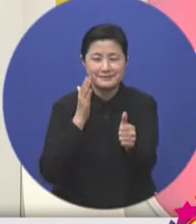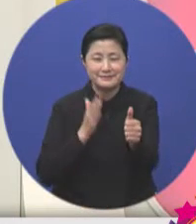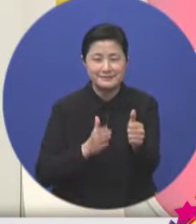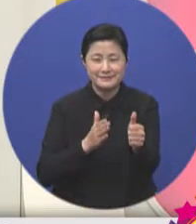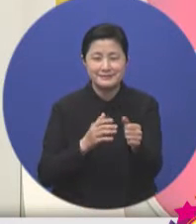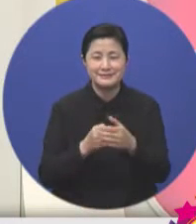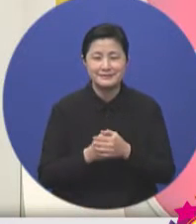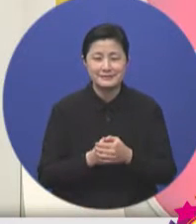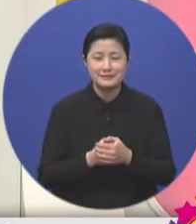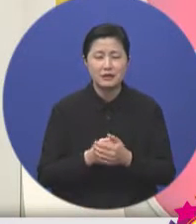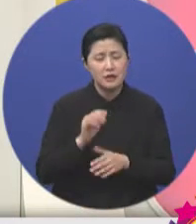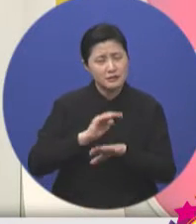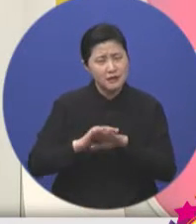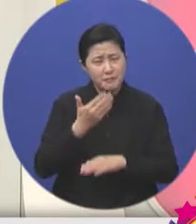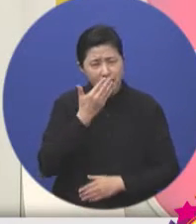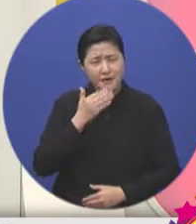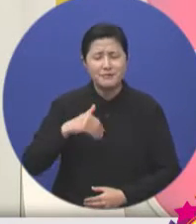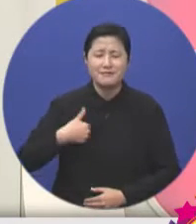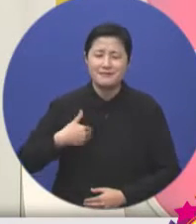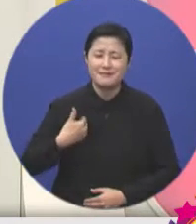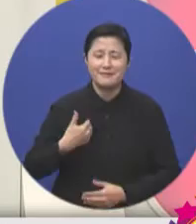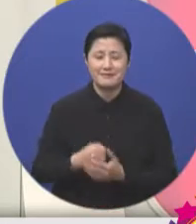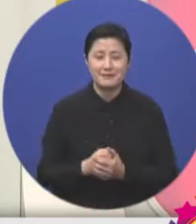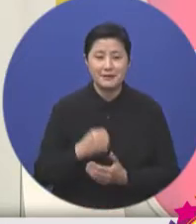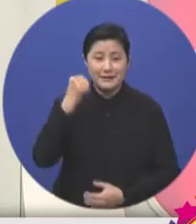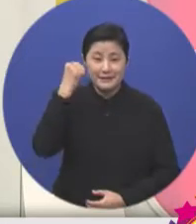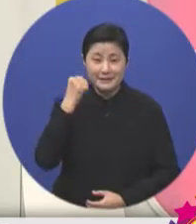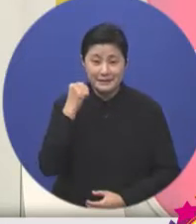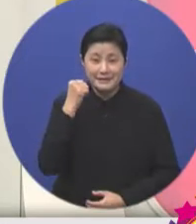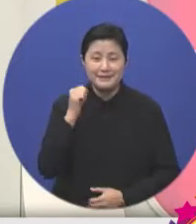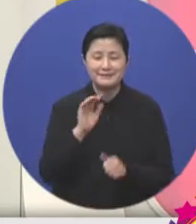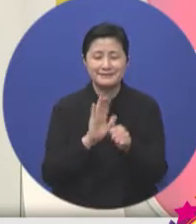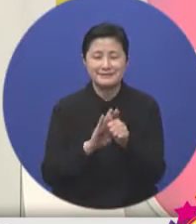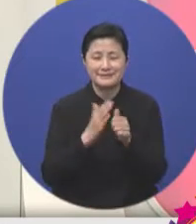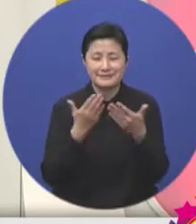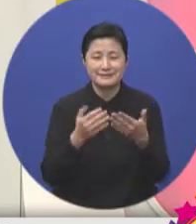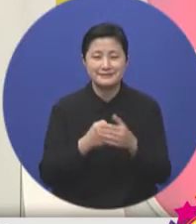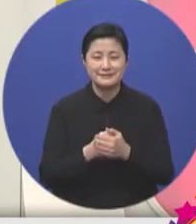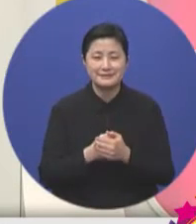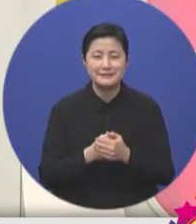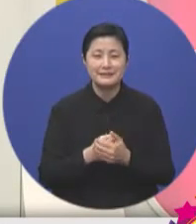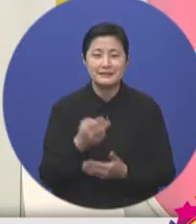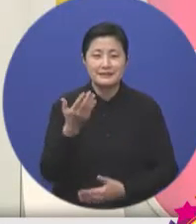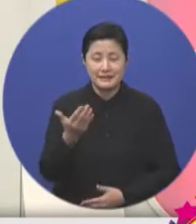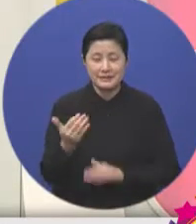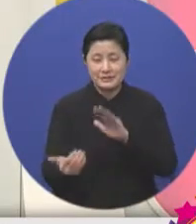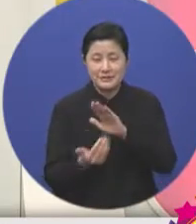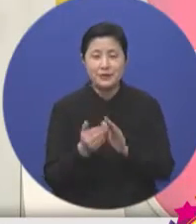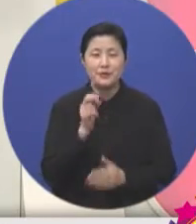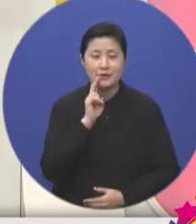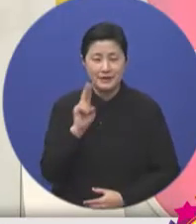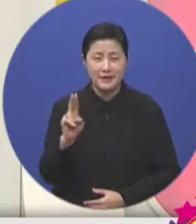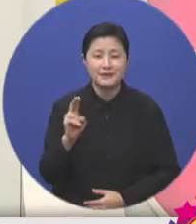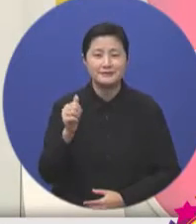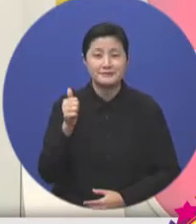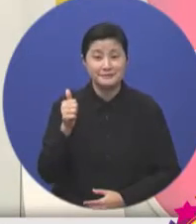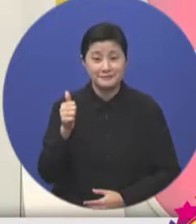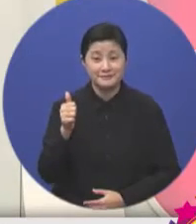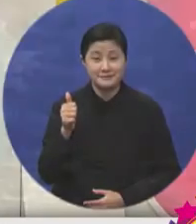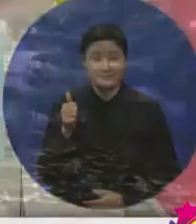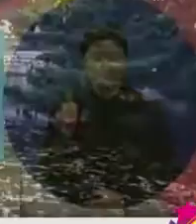불러주시기 바라겠습니다. 별난가 모르겠어요. 화이팅! 네. 저희가 화이팅. 응원할게요. 네. 자, 당신이 최고야!